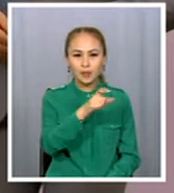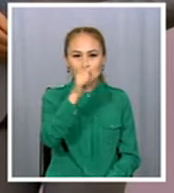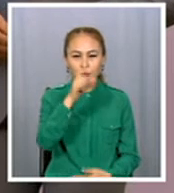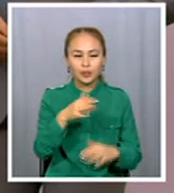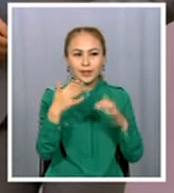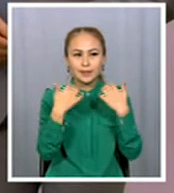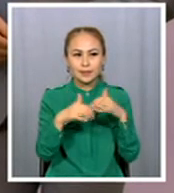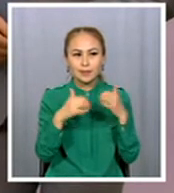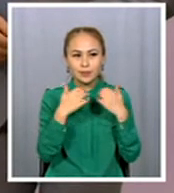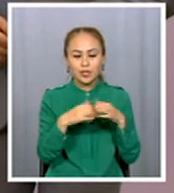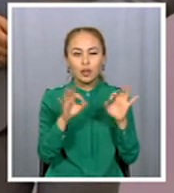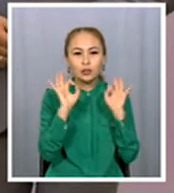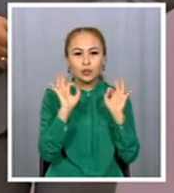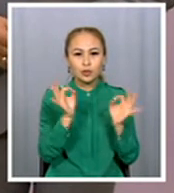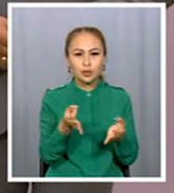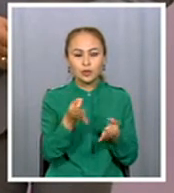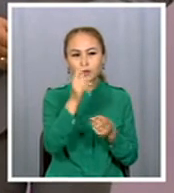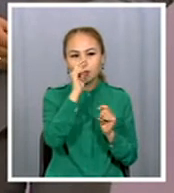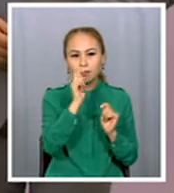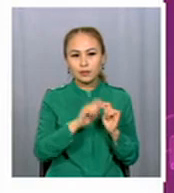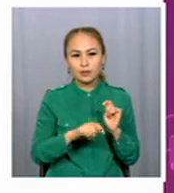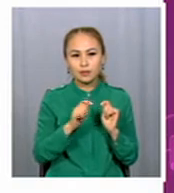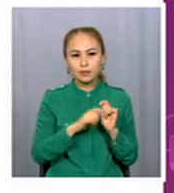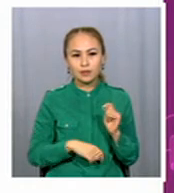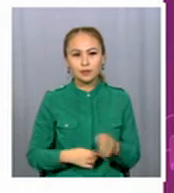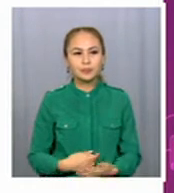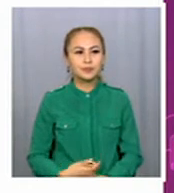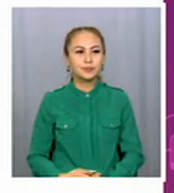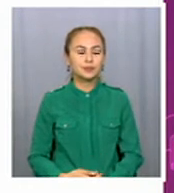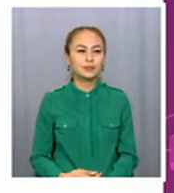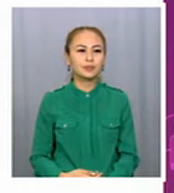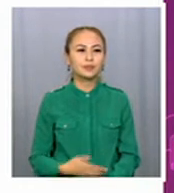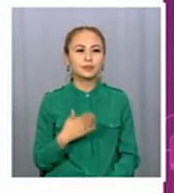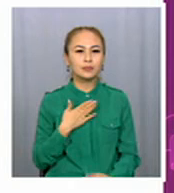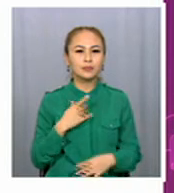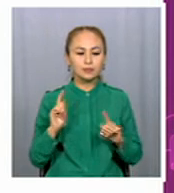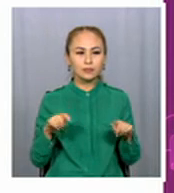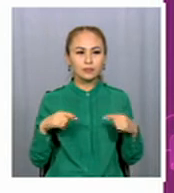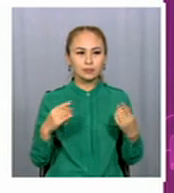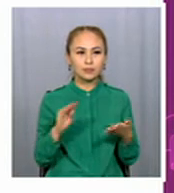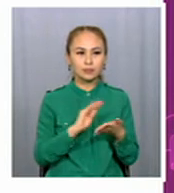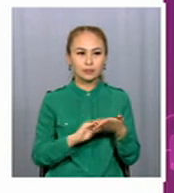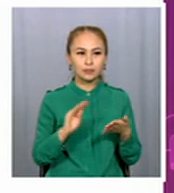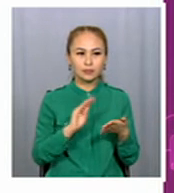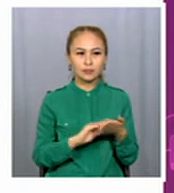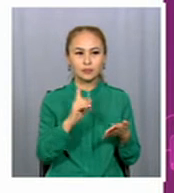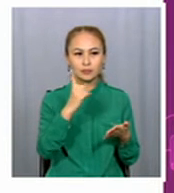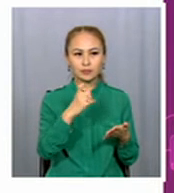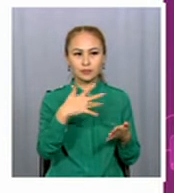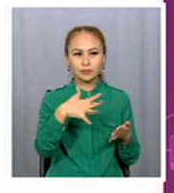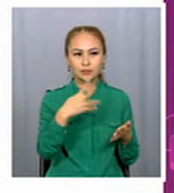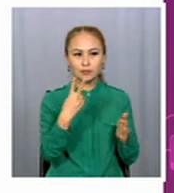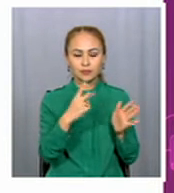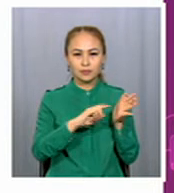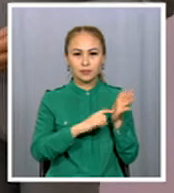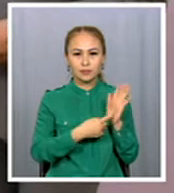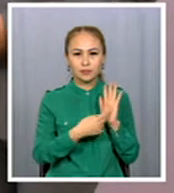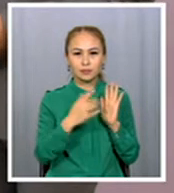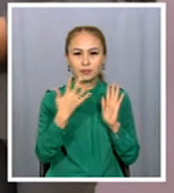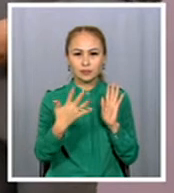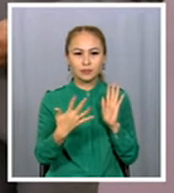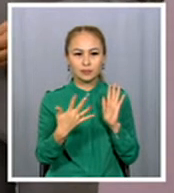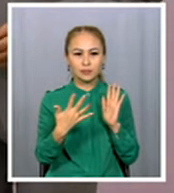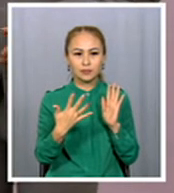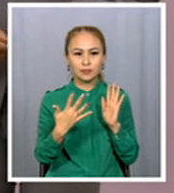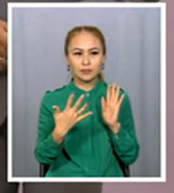есептеңдер, дұрыстығын тексеріңдер. Бізге берілген өрнек 152 мен 5-тің көбейтіндісі.